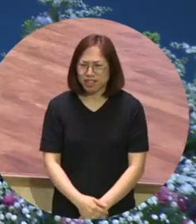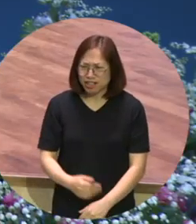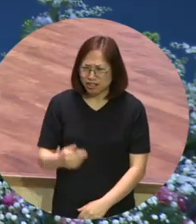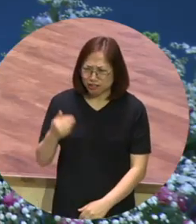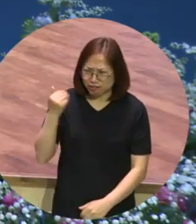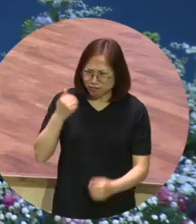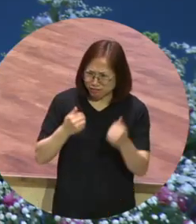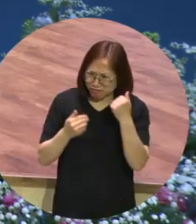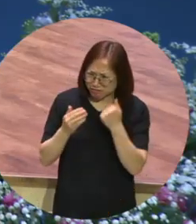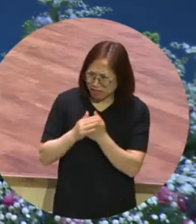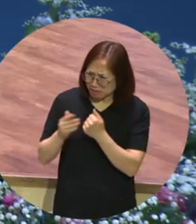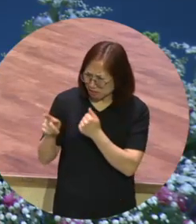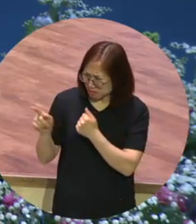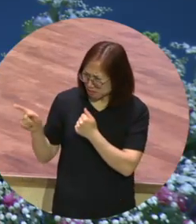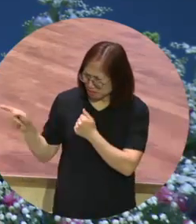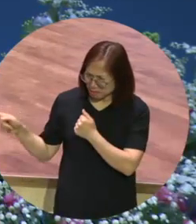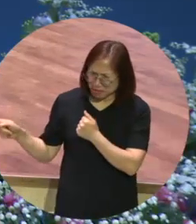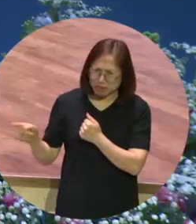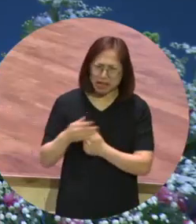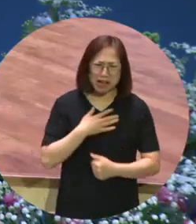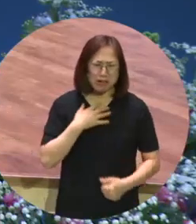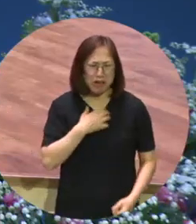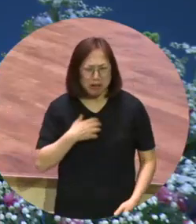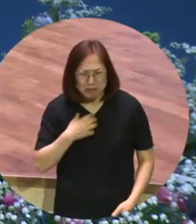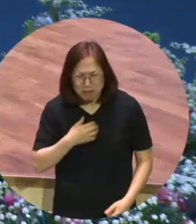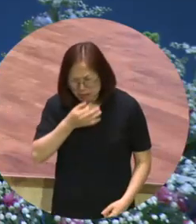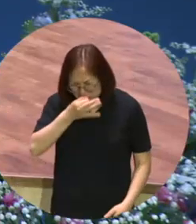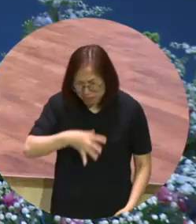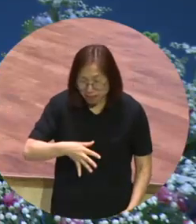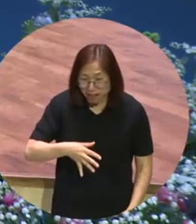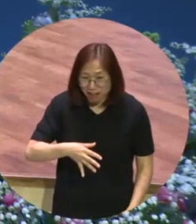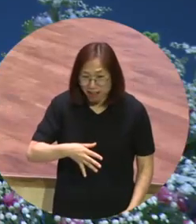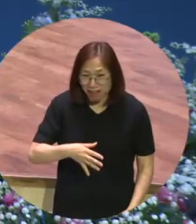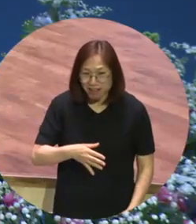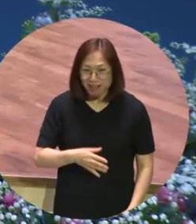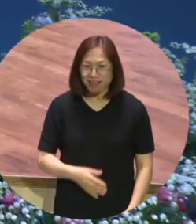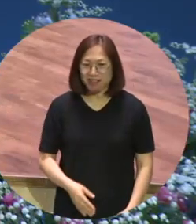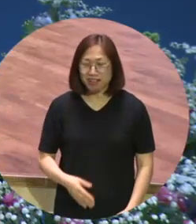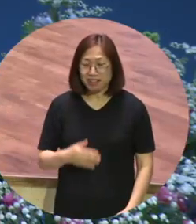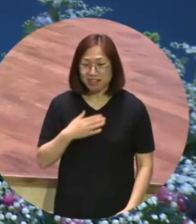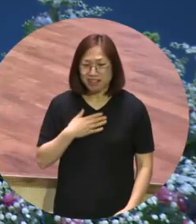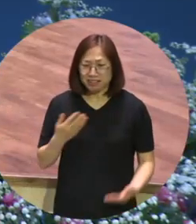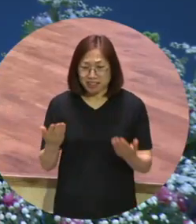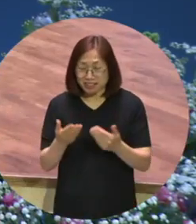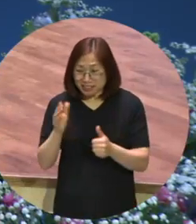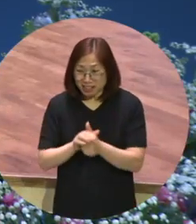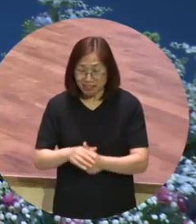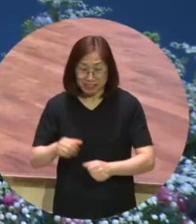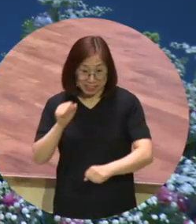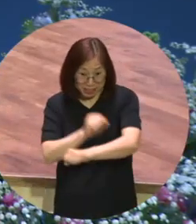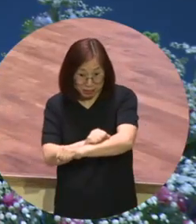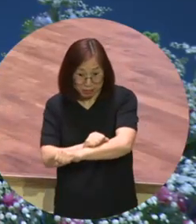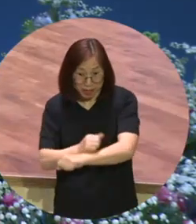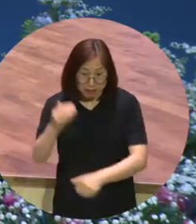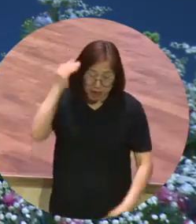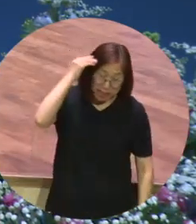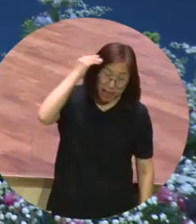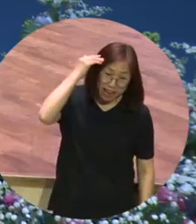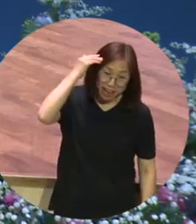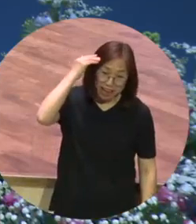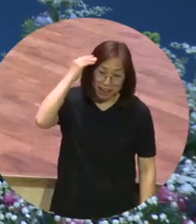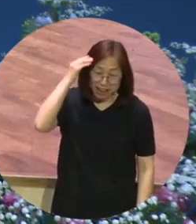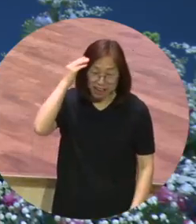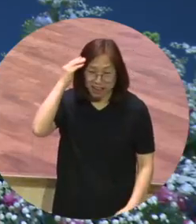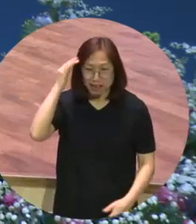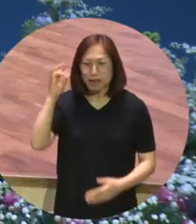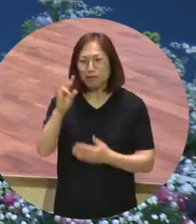누구 때문에 막 괴롭다고 힘들다고 나는 사역 잘 하려고 하는데 방해한다고 이런